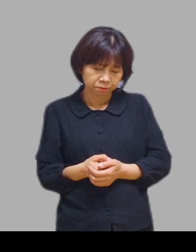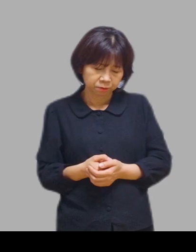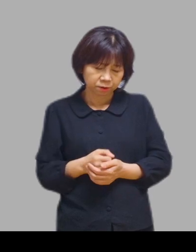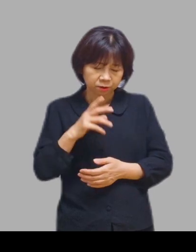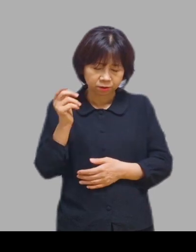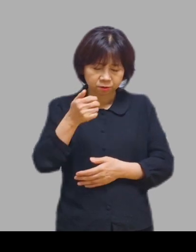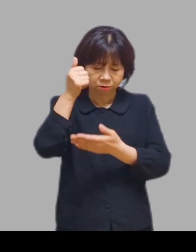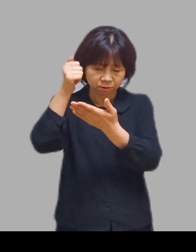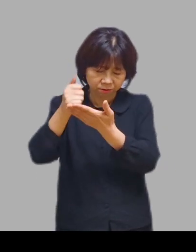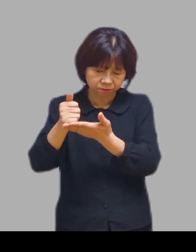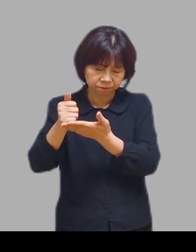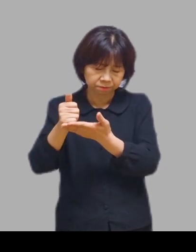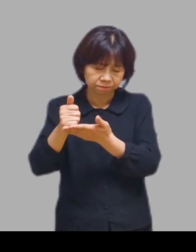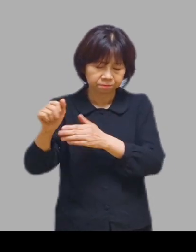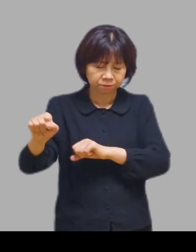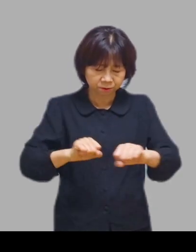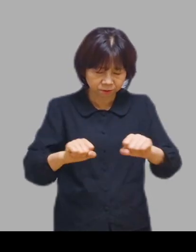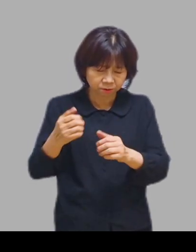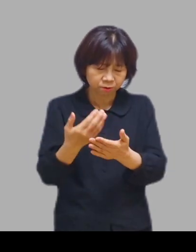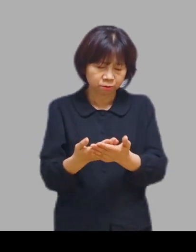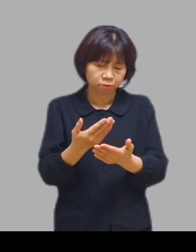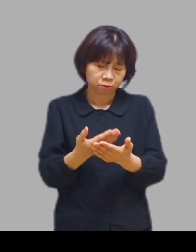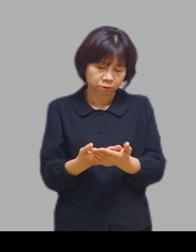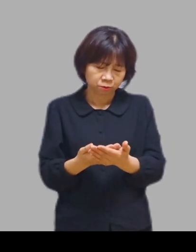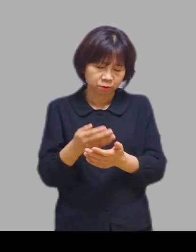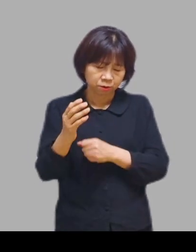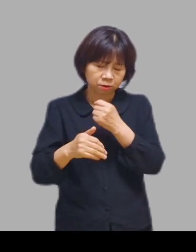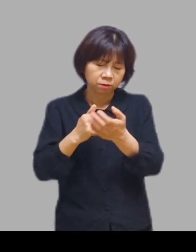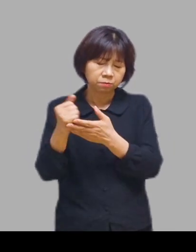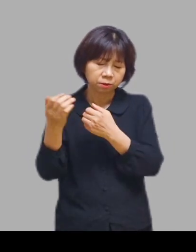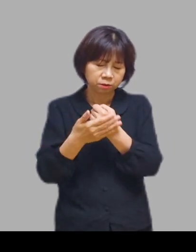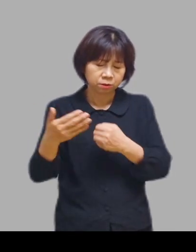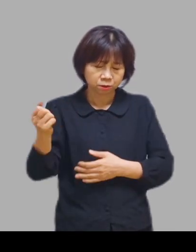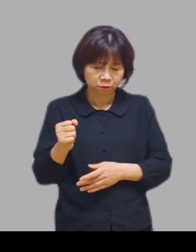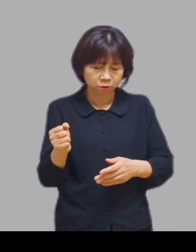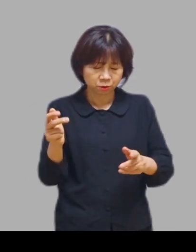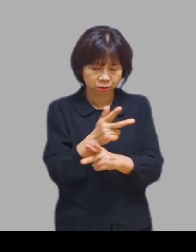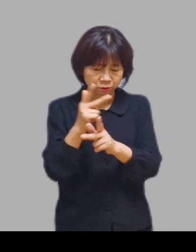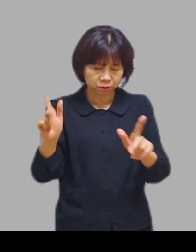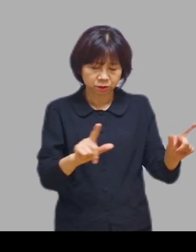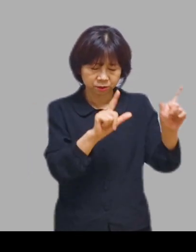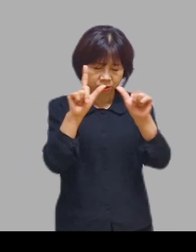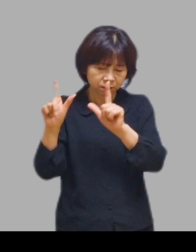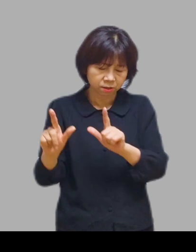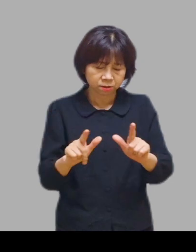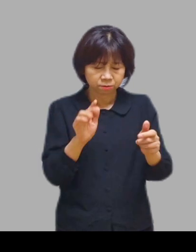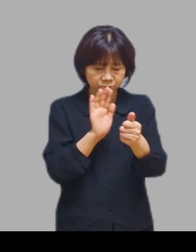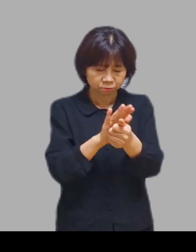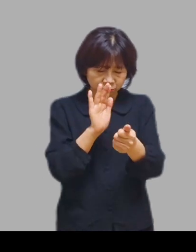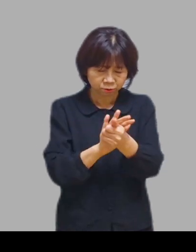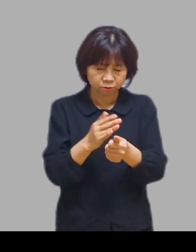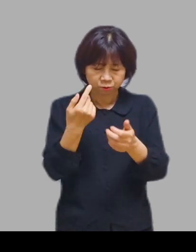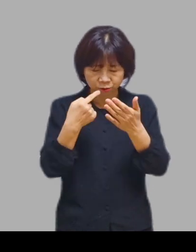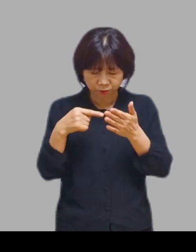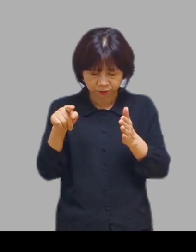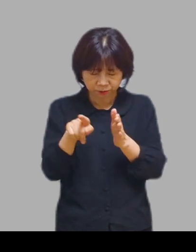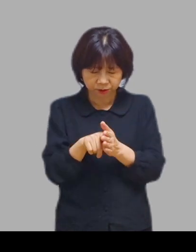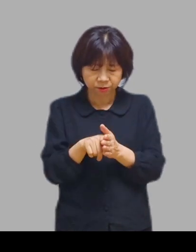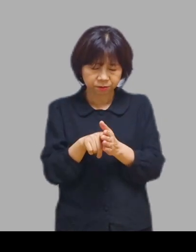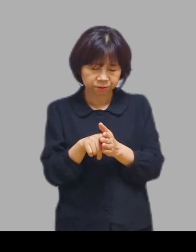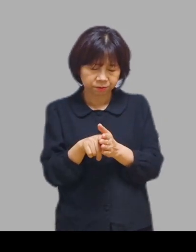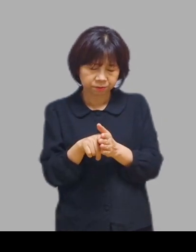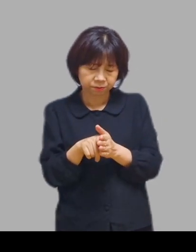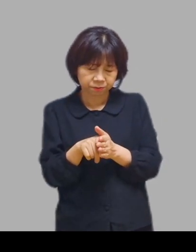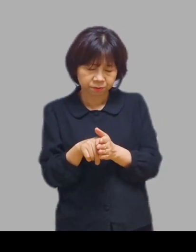성령 하나님께서 역사하여 주셔서 하나님의 은혜로 한 주를 또 살아갈 수 있도록 도와주실 줄